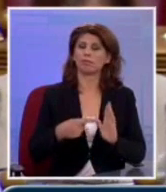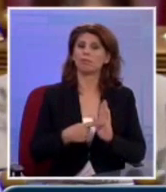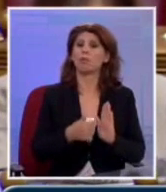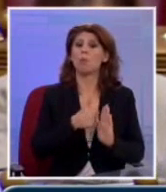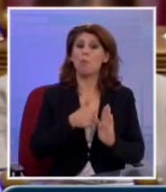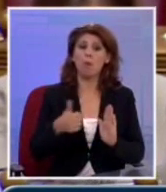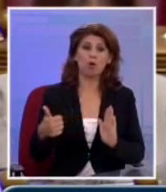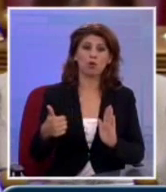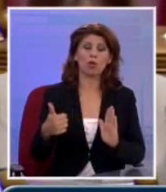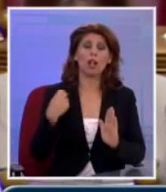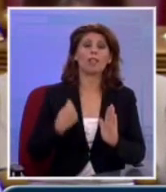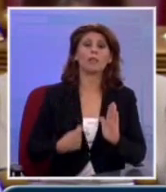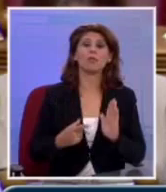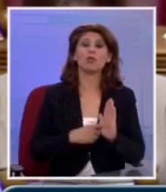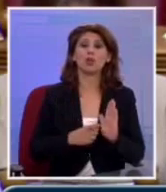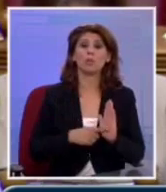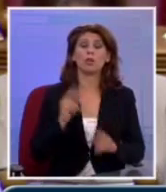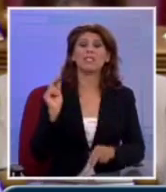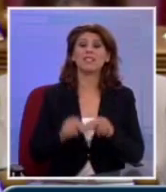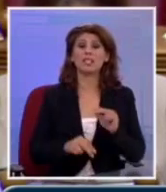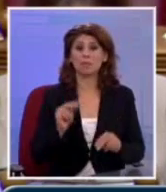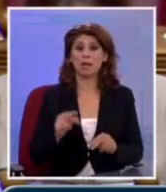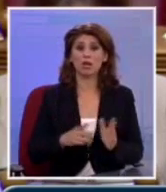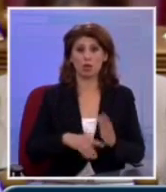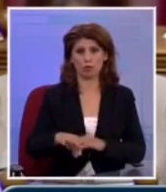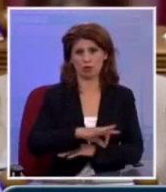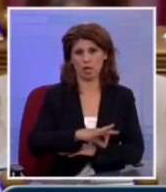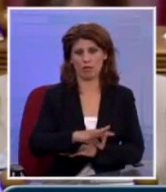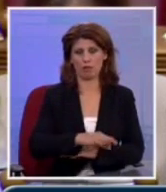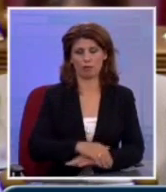στο δημοσιονομικό ψηφισμένο νομοσχέδιο.